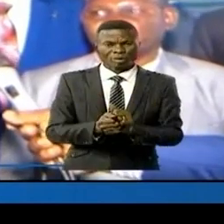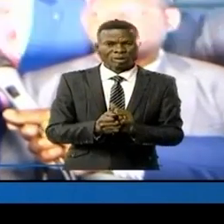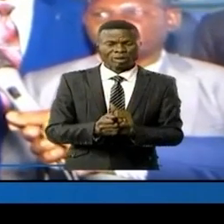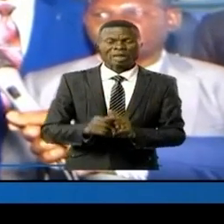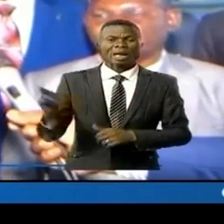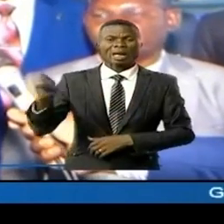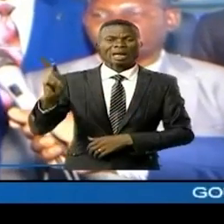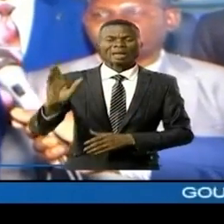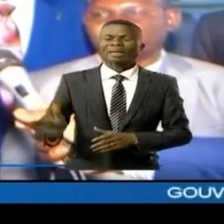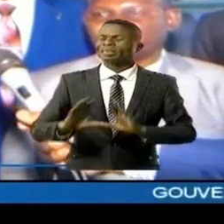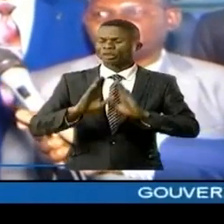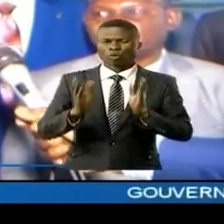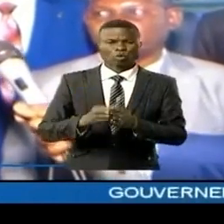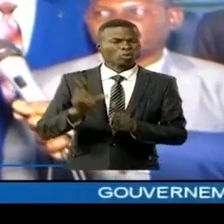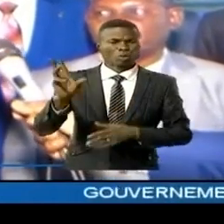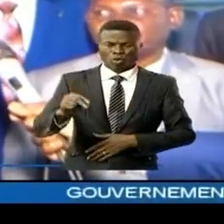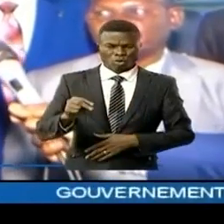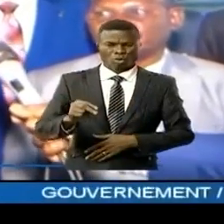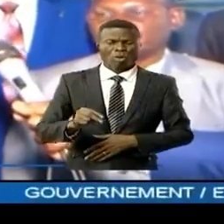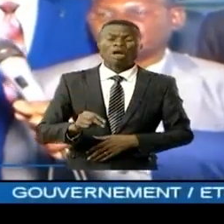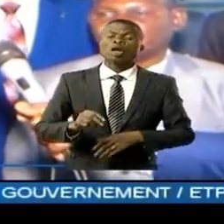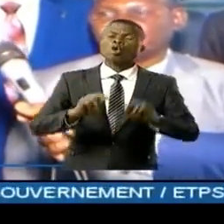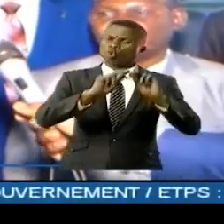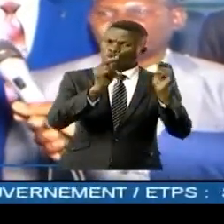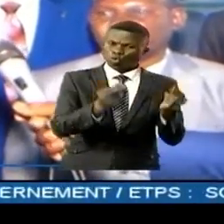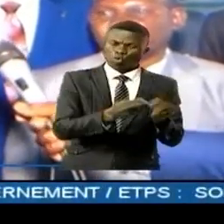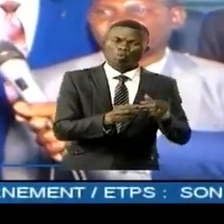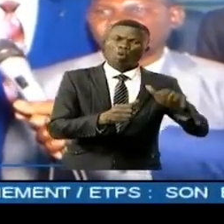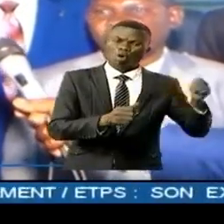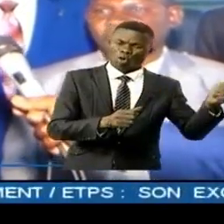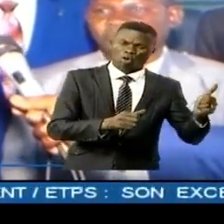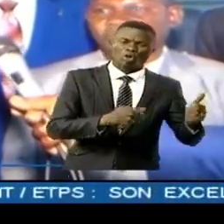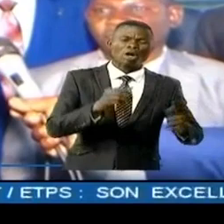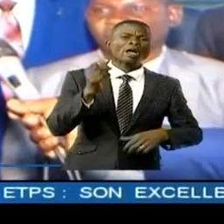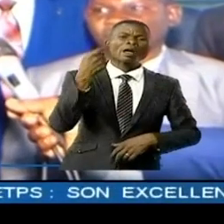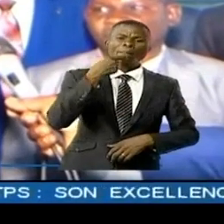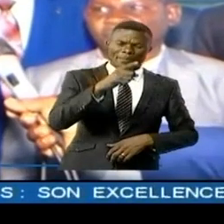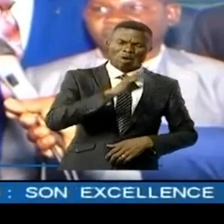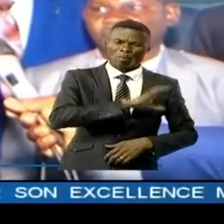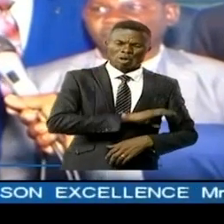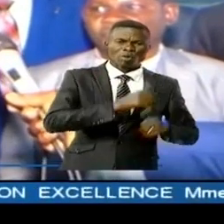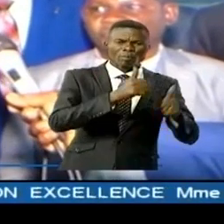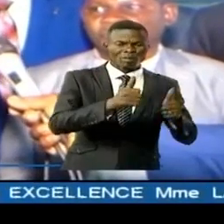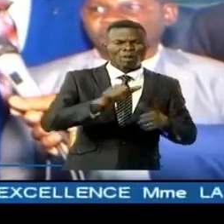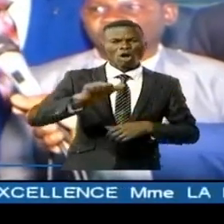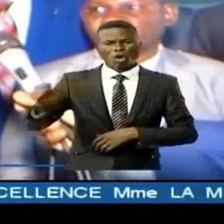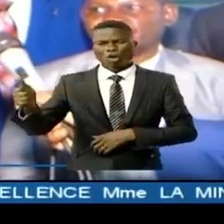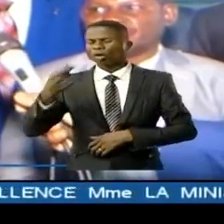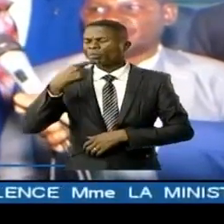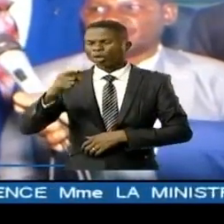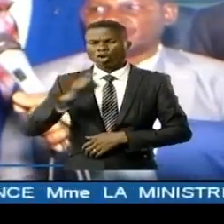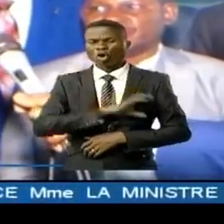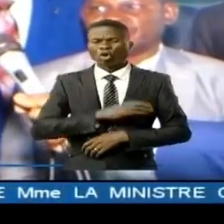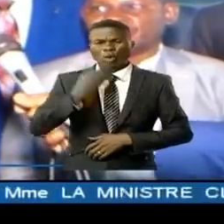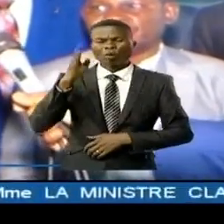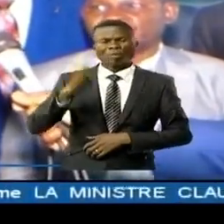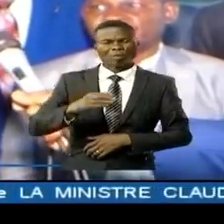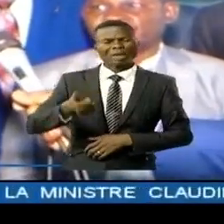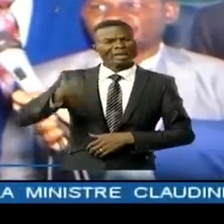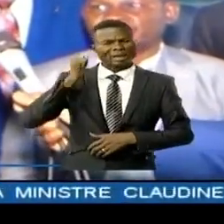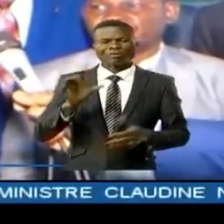cas ça y est non il y a certains compatriotes qui se comporte très bien mais à d'autres qui refusent de s'intégrer